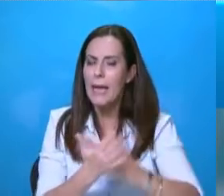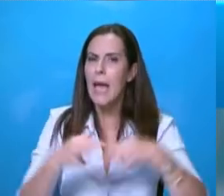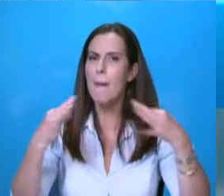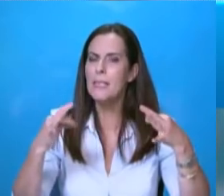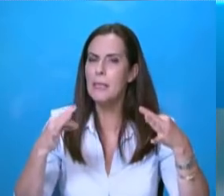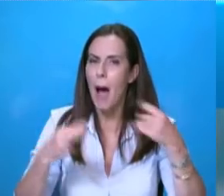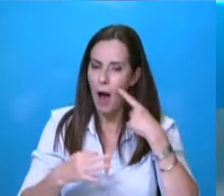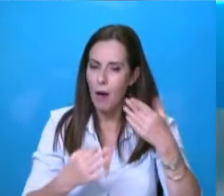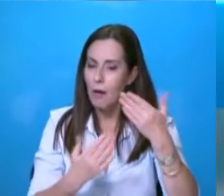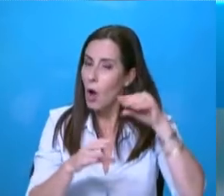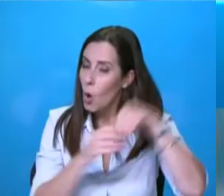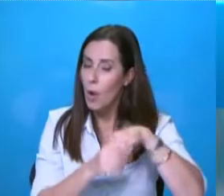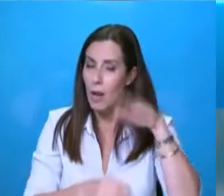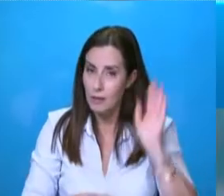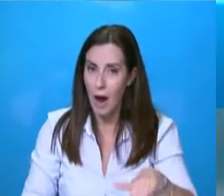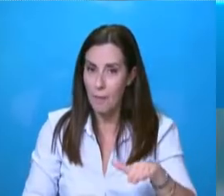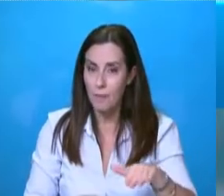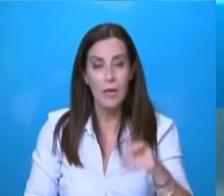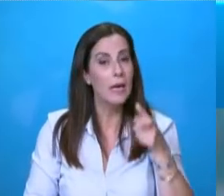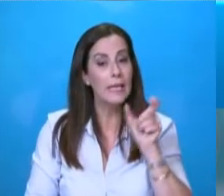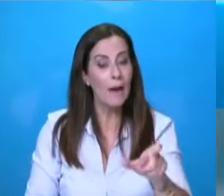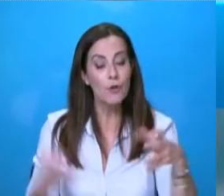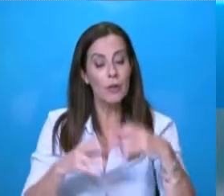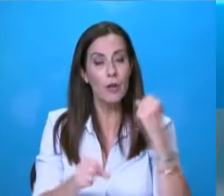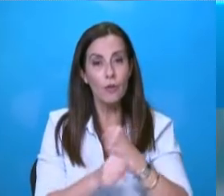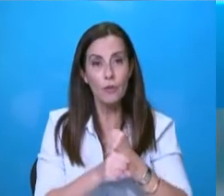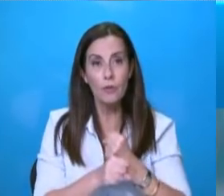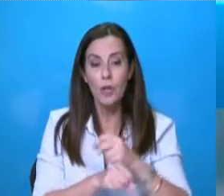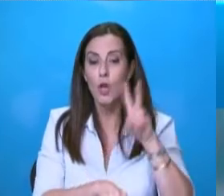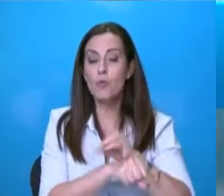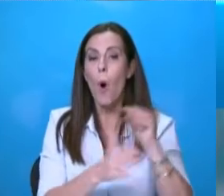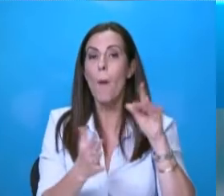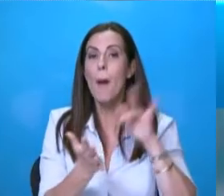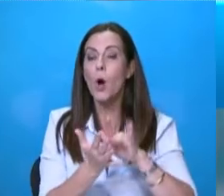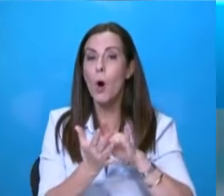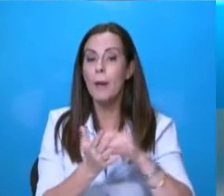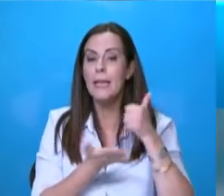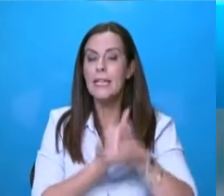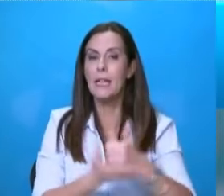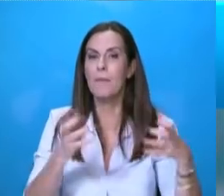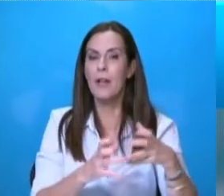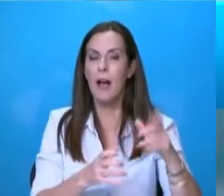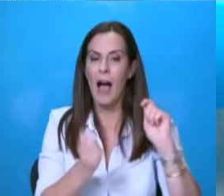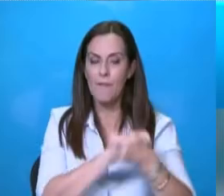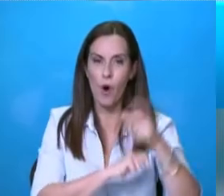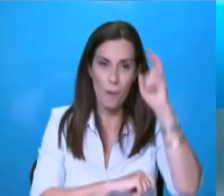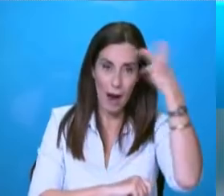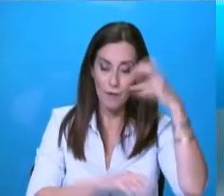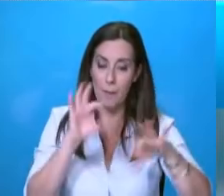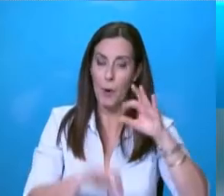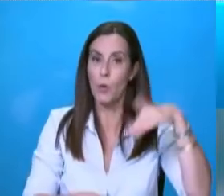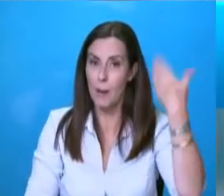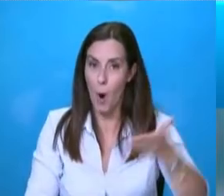המלאה, הכוללת בין היתר התחייבות של מפלגת העבודה לשריין מקום ריאלי לנציג ממפלגת הרפורמה הערבית בבחירות